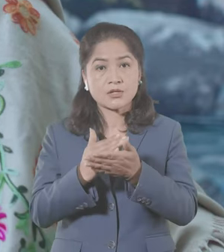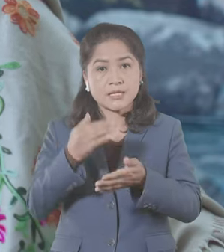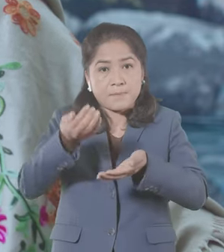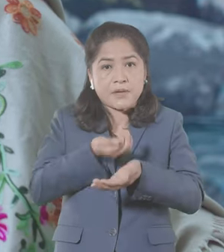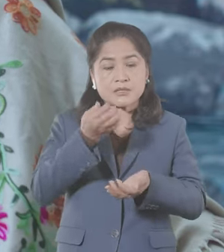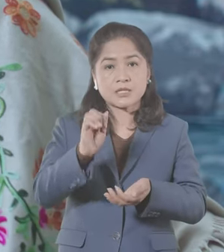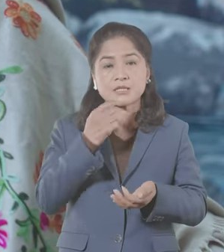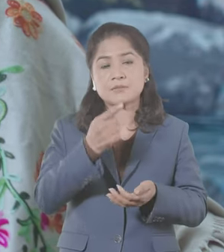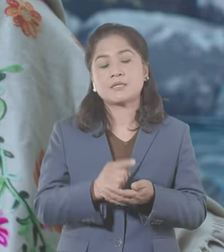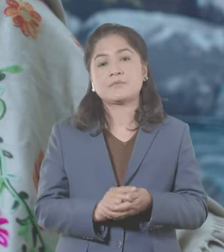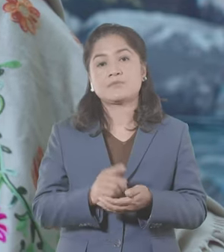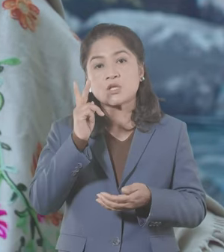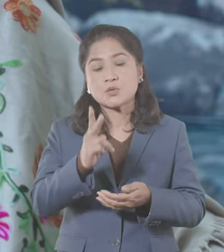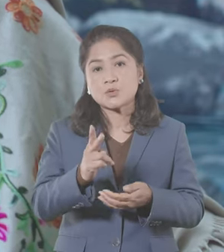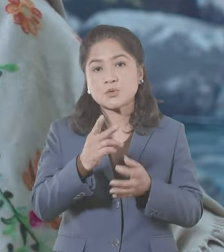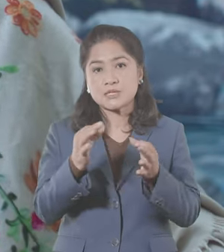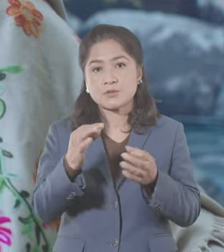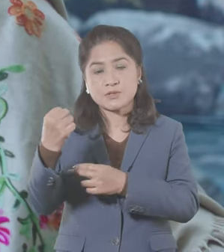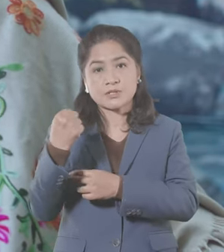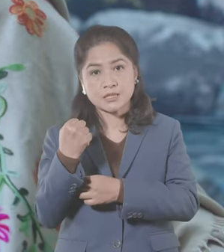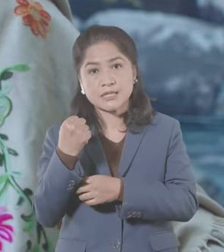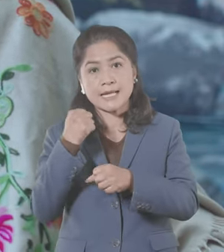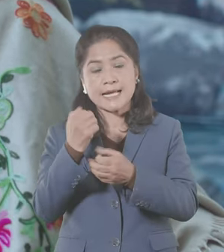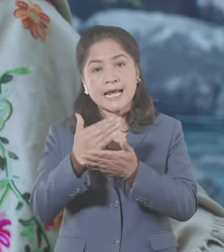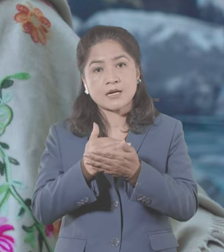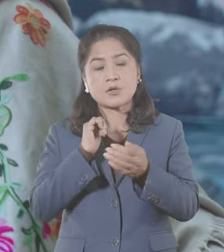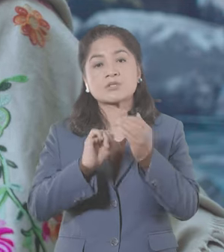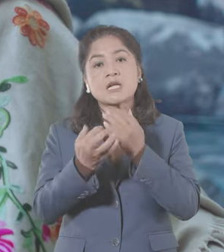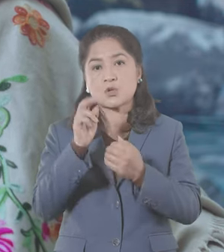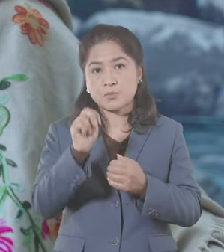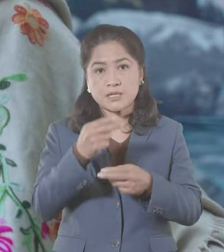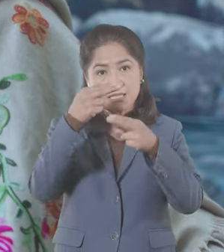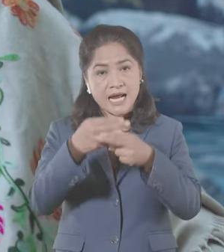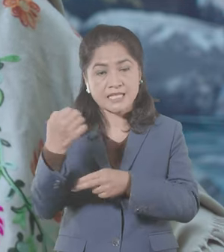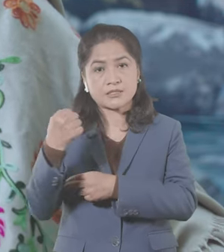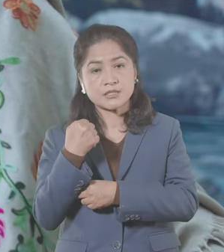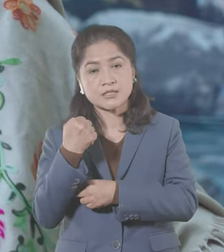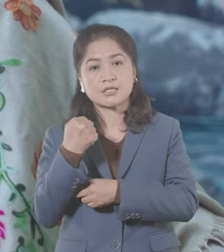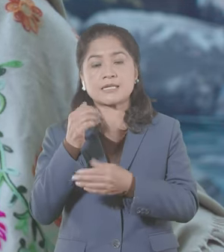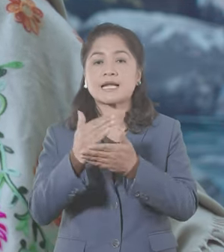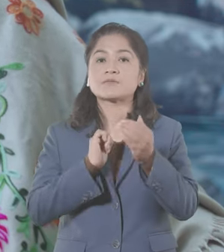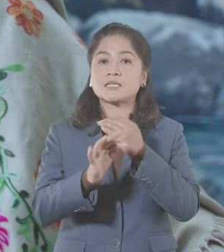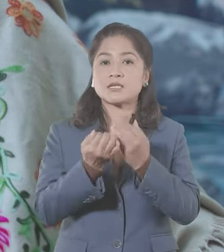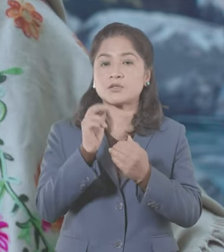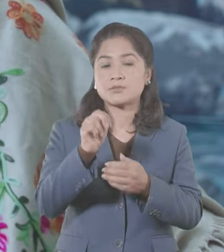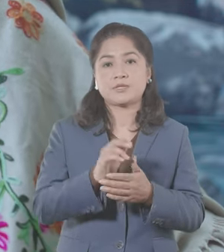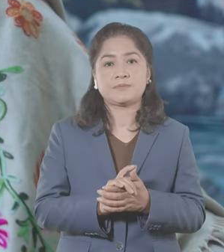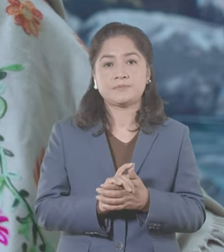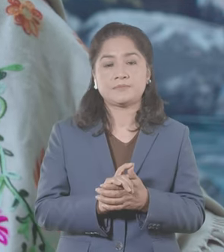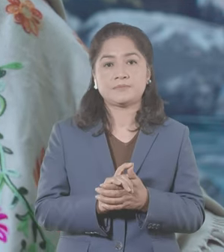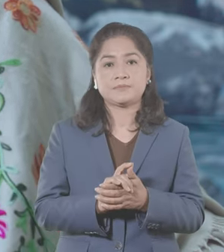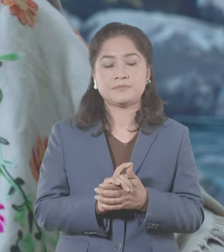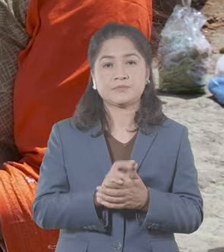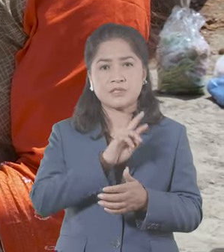COVID-19 सँग चाहिँ कसरी बच्न सकिन्छ त्यस्तो खालको चाहिँ सशक्तिकरणका कार्यक्रमहरू पनि हुनु पर्यो आर्थिक सशक्तिकरणका पनि